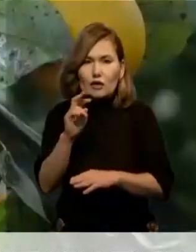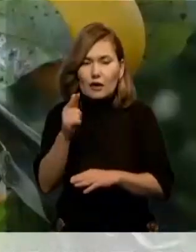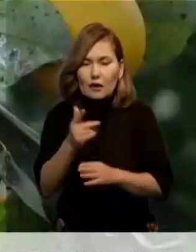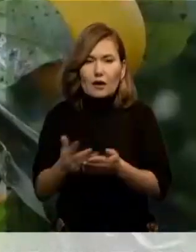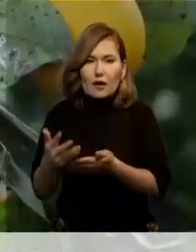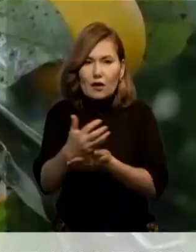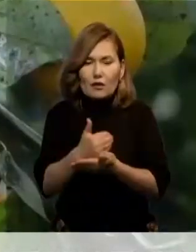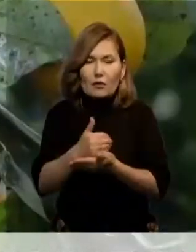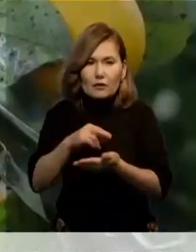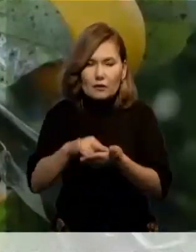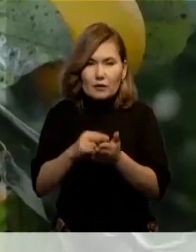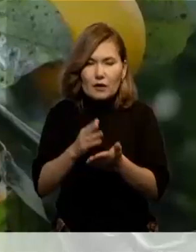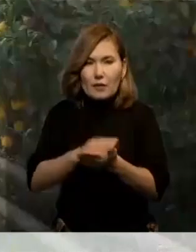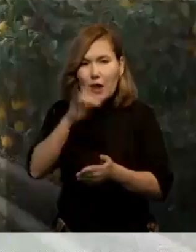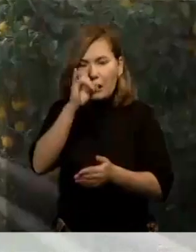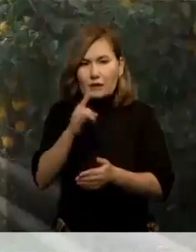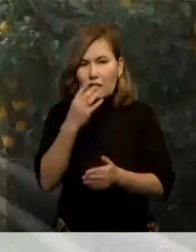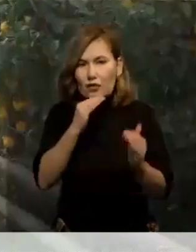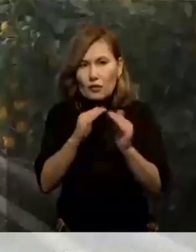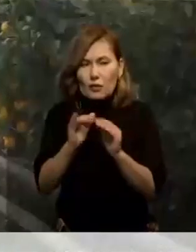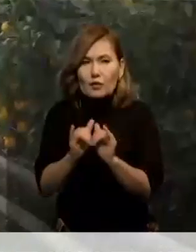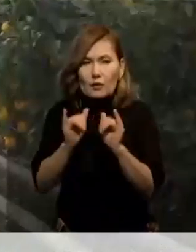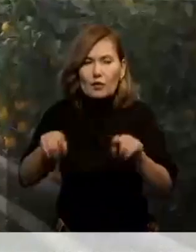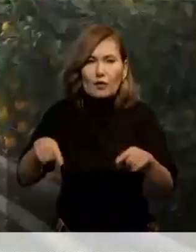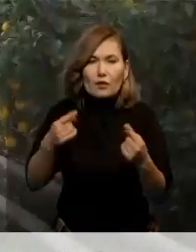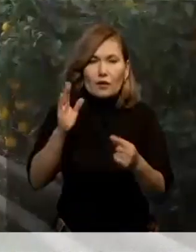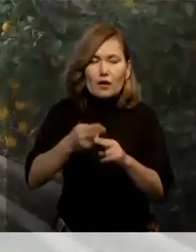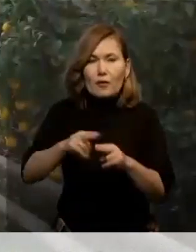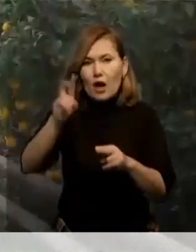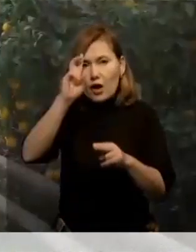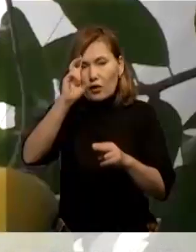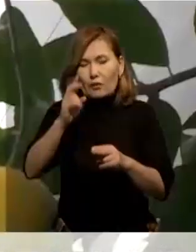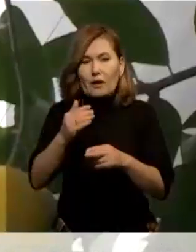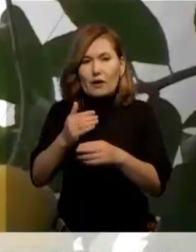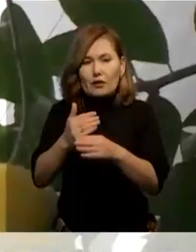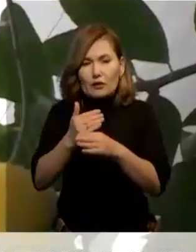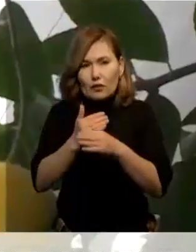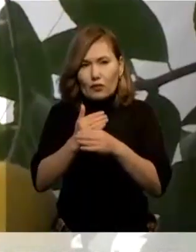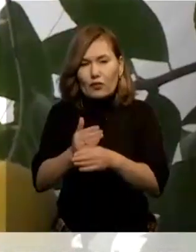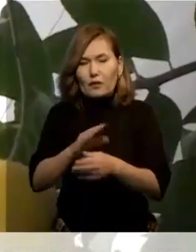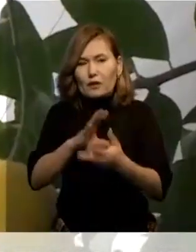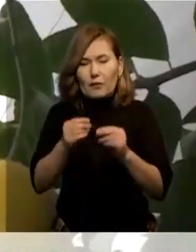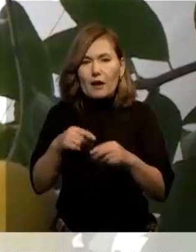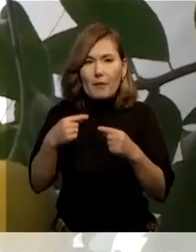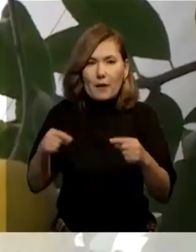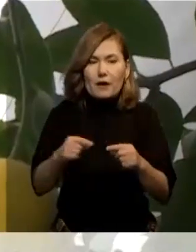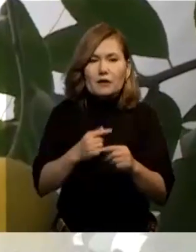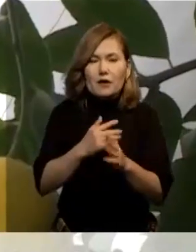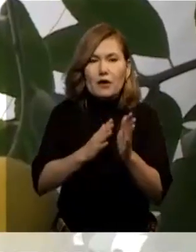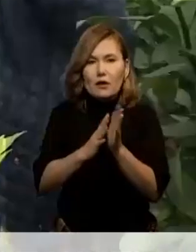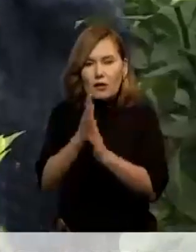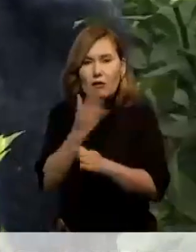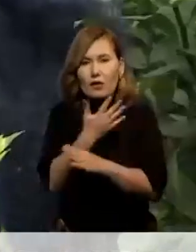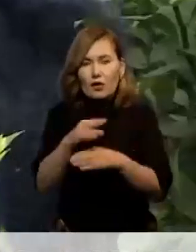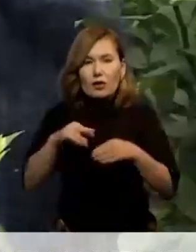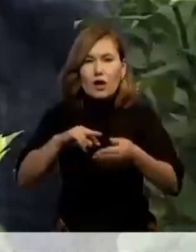біздің мақсат Қазақстанның жылыжайын дамыту. Бағбан алдағы уақытта үкіметтен қолдау болса, жылжай шаруашылығын кеңейтіп, басқа да цитрустық жемістерді өсіруді